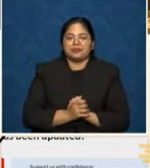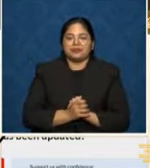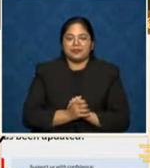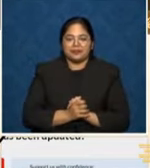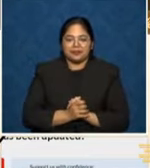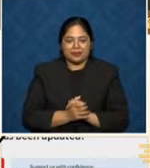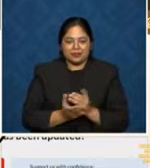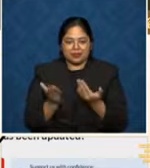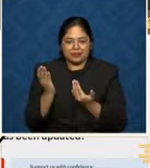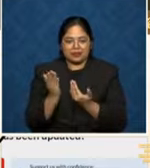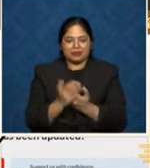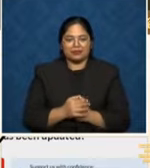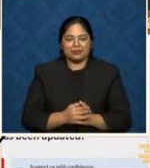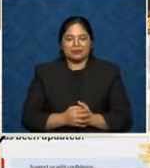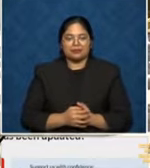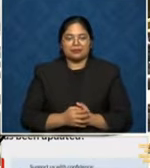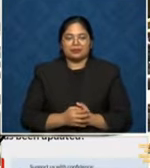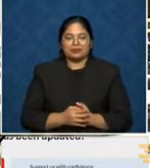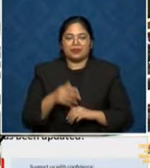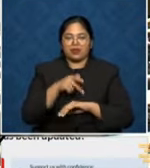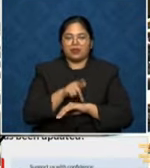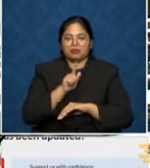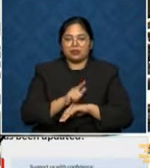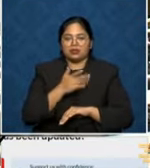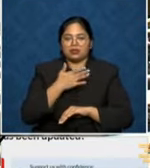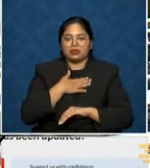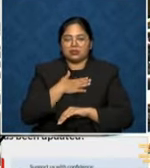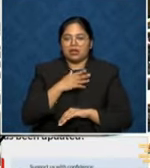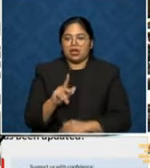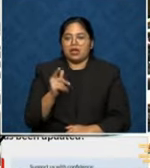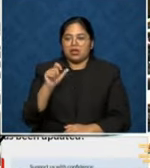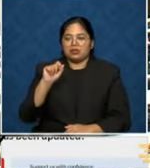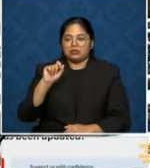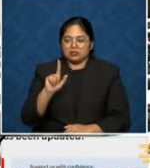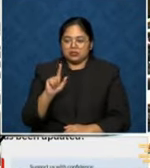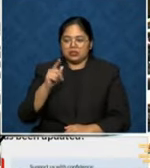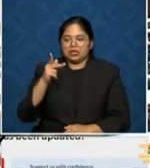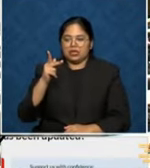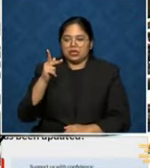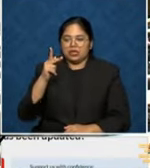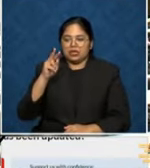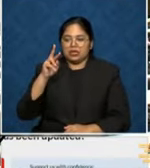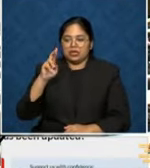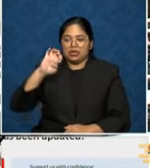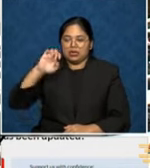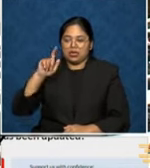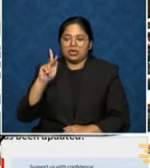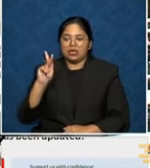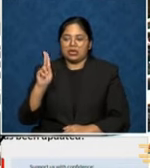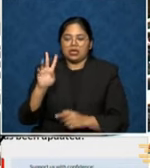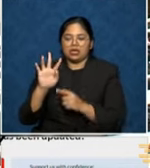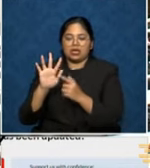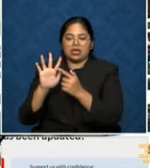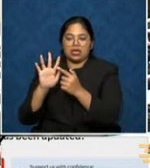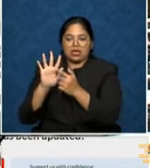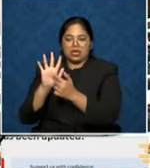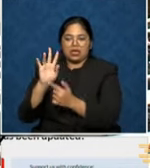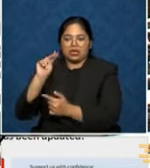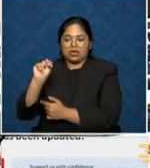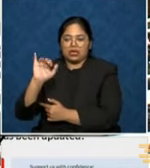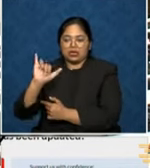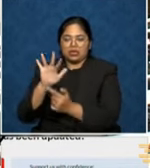ครับ ท่านประธานที่เคารพค่ะสิริกัญญาตันสกุลผู้แทนแบบบัญชีรายชื่อพรรคก้าวไกลค่ะสำหรับวันนี้นะคะเป็นการอ